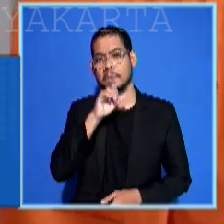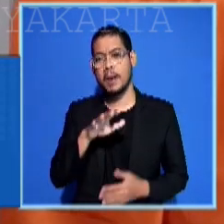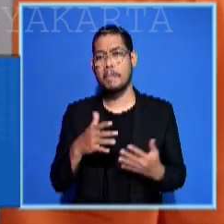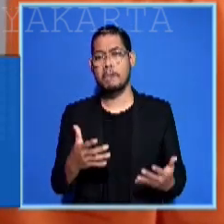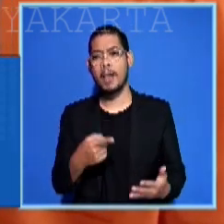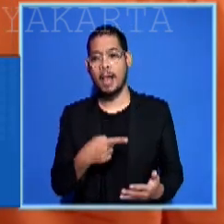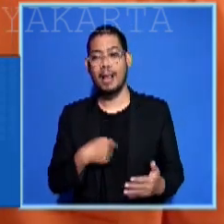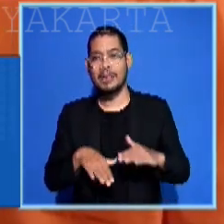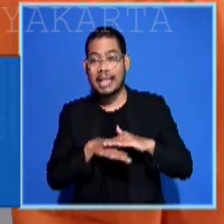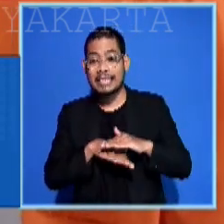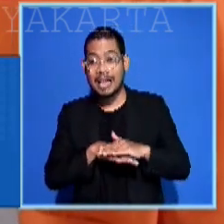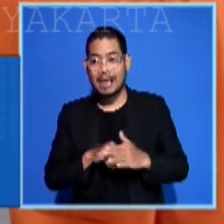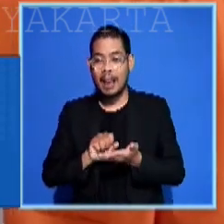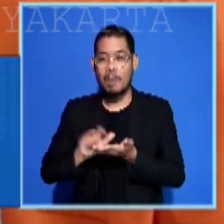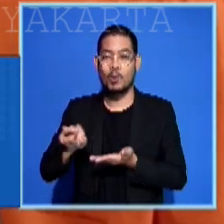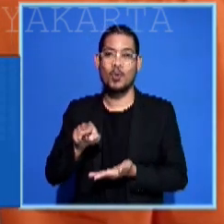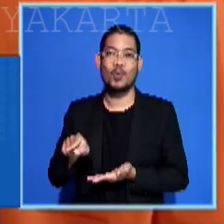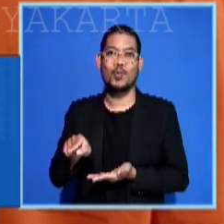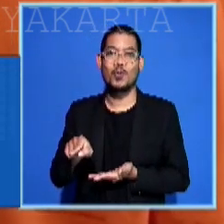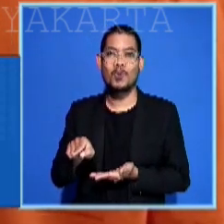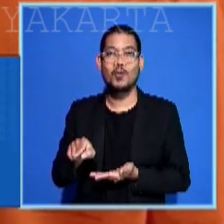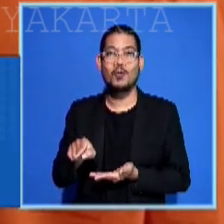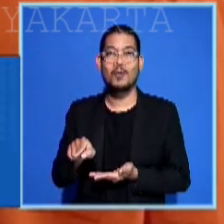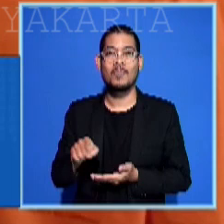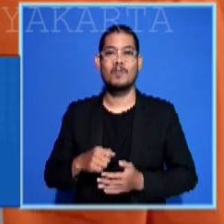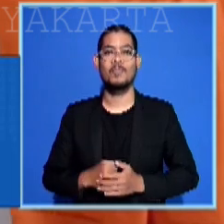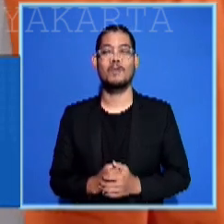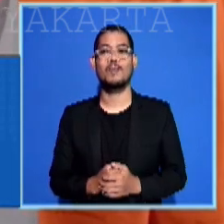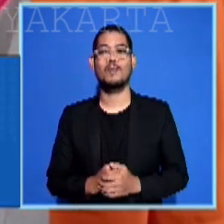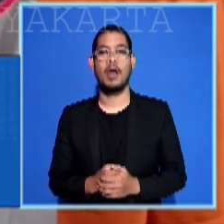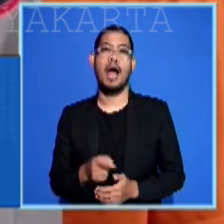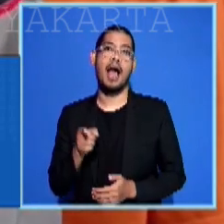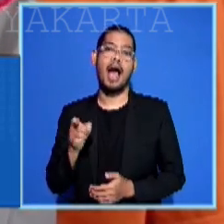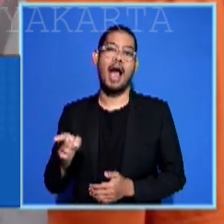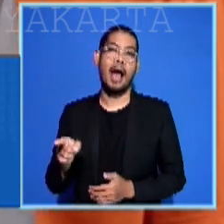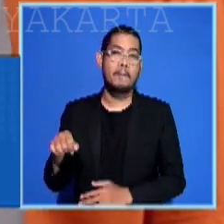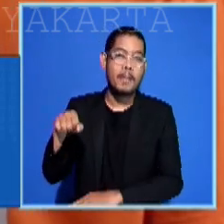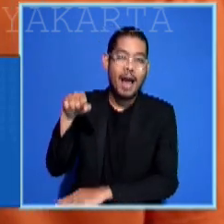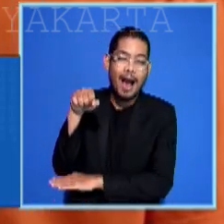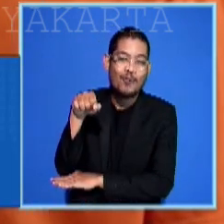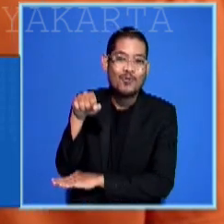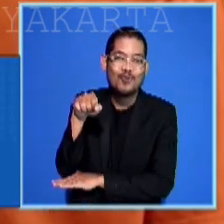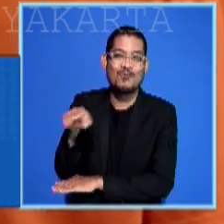pihak pelapor ini melakukan upaya penyelidikan dan